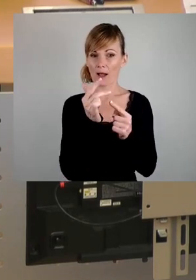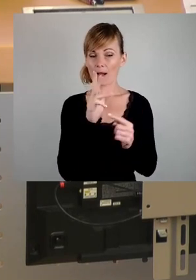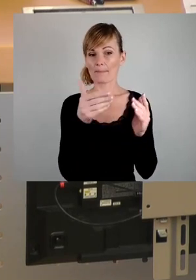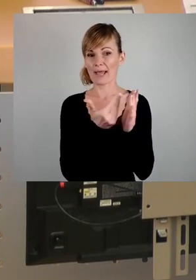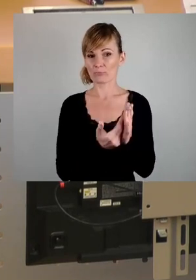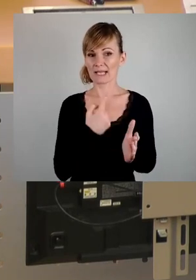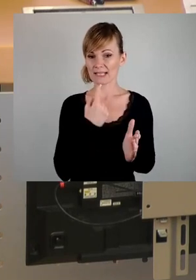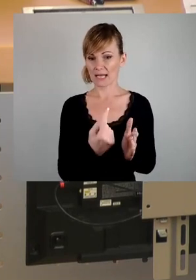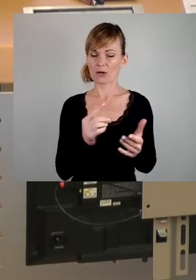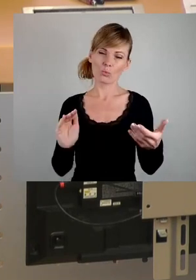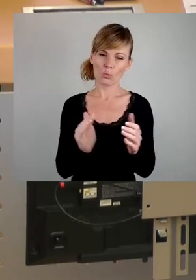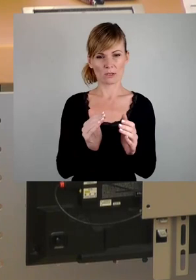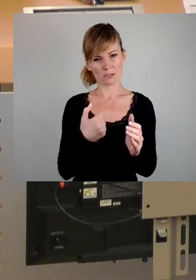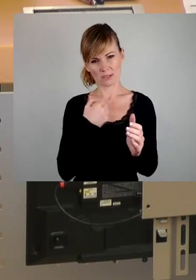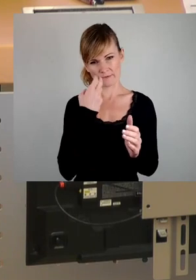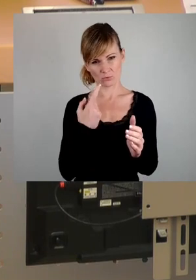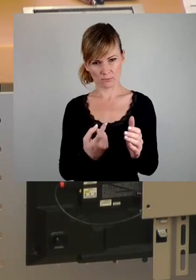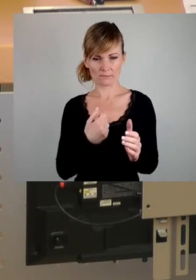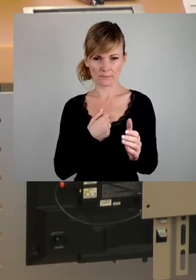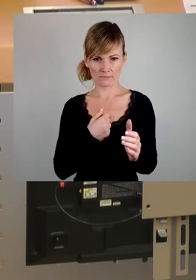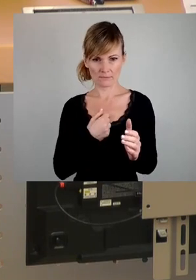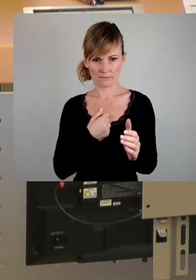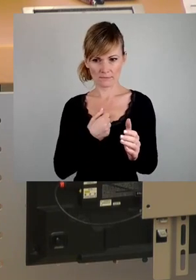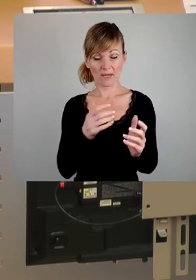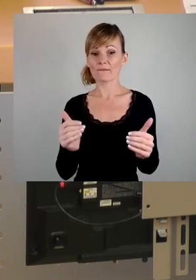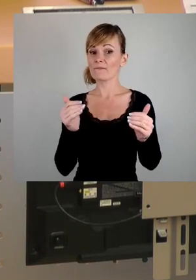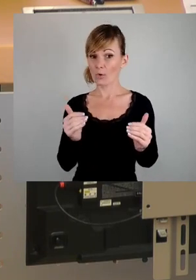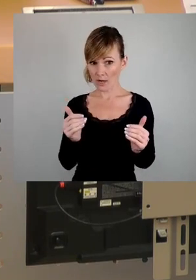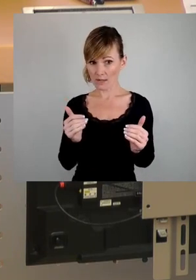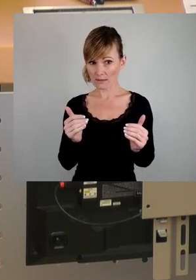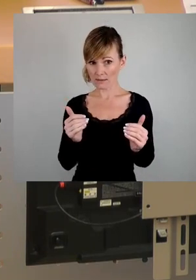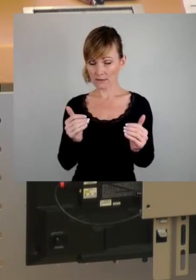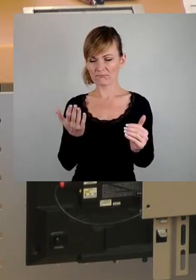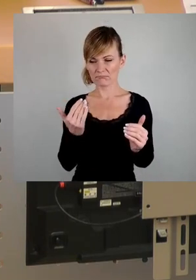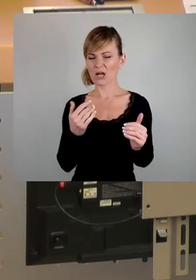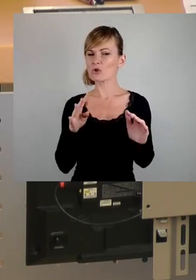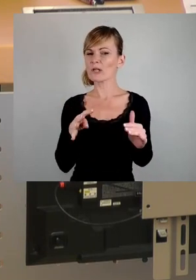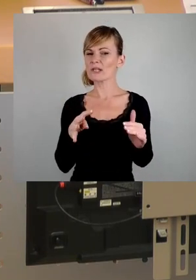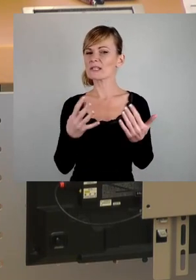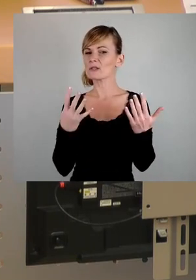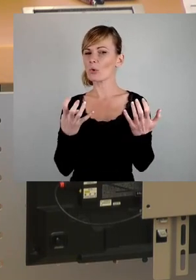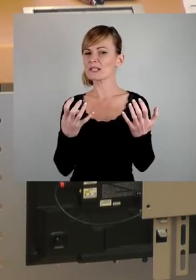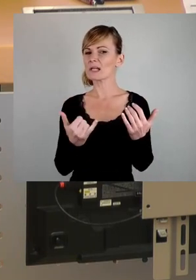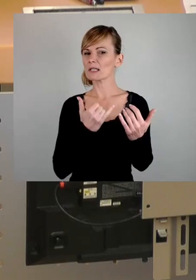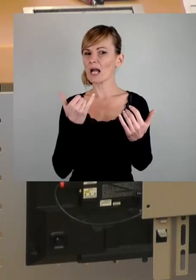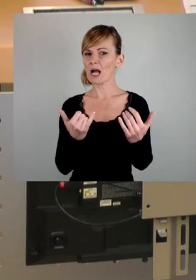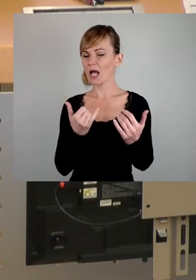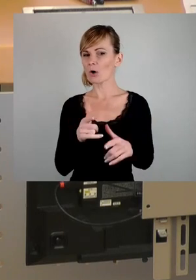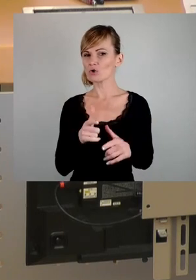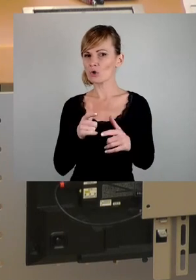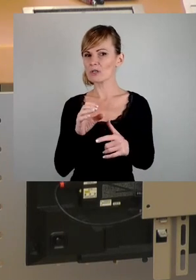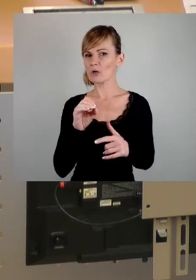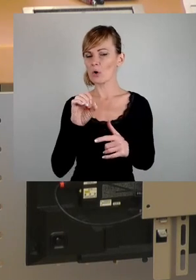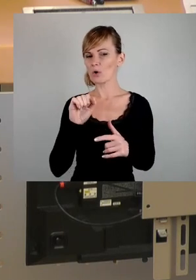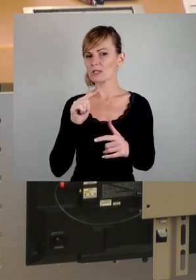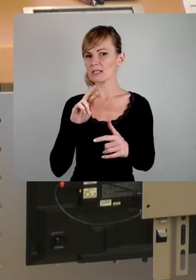kurz. Vorher noch ein Wort. Wir hatten mal in den 90er Jahren einen Ausschuss Ostfraugehege. Da ging es schon mal um die